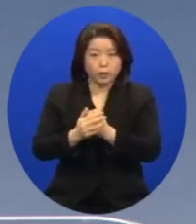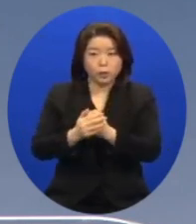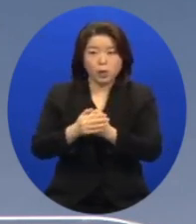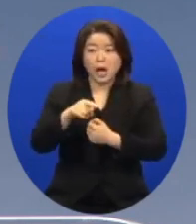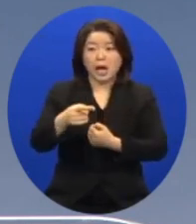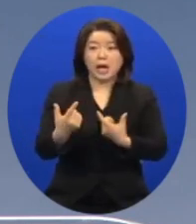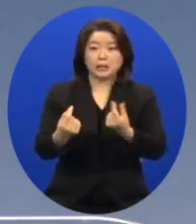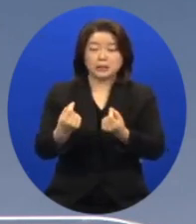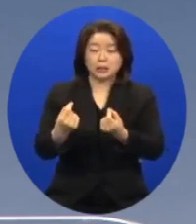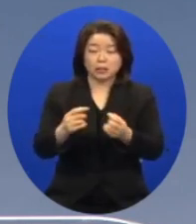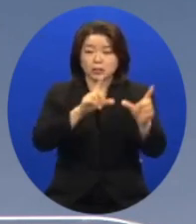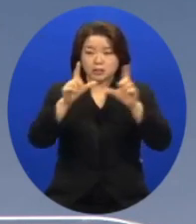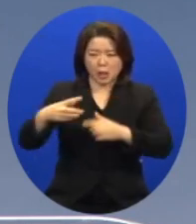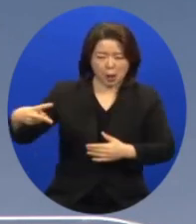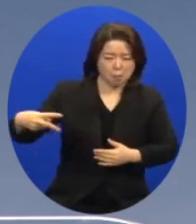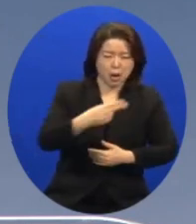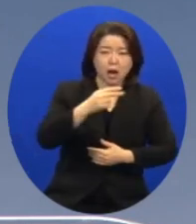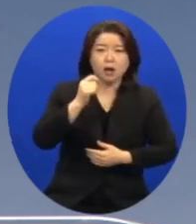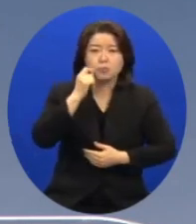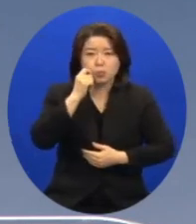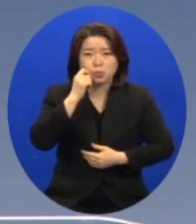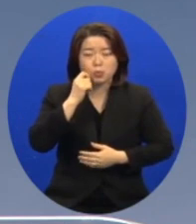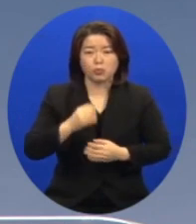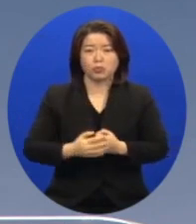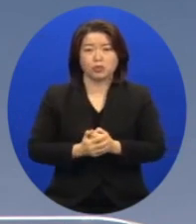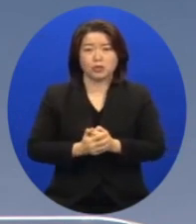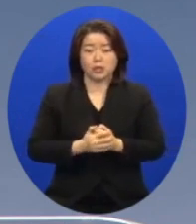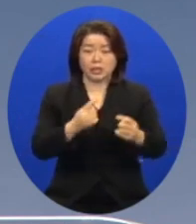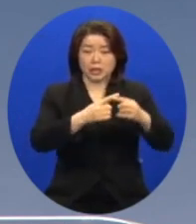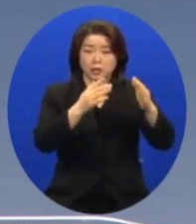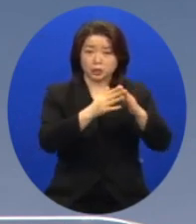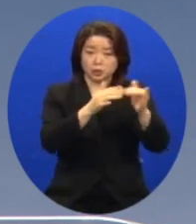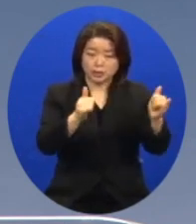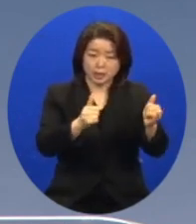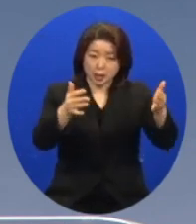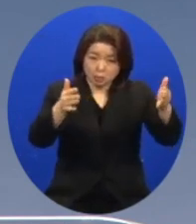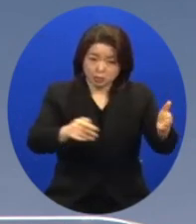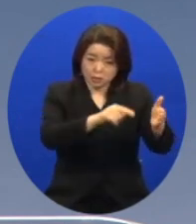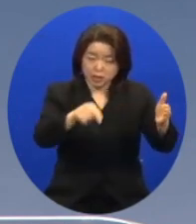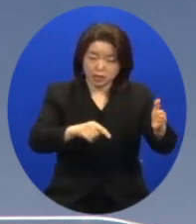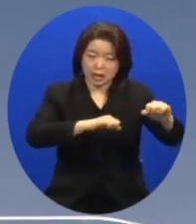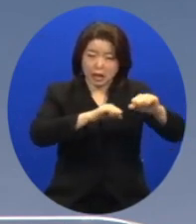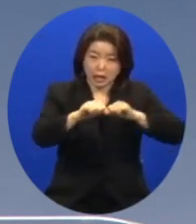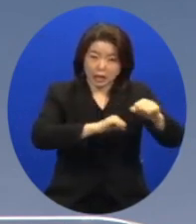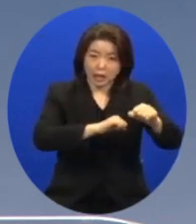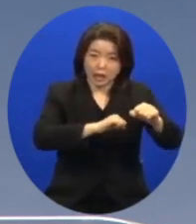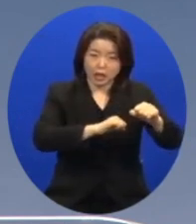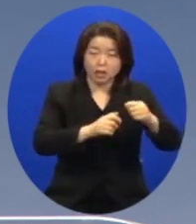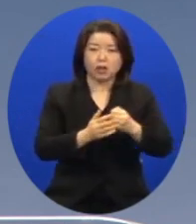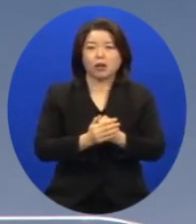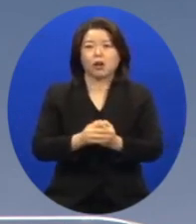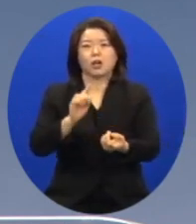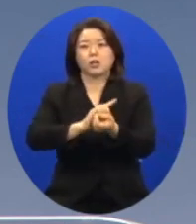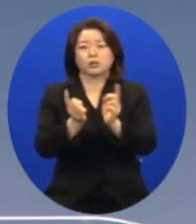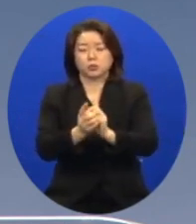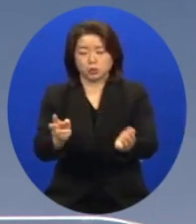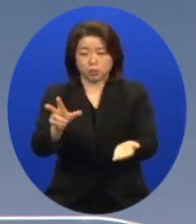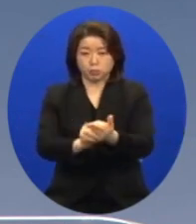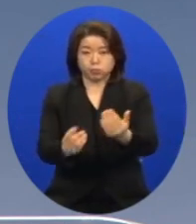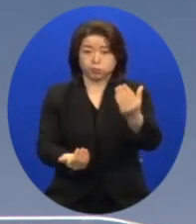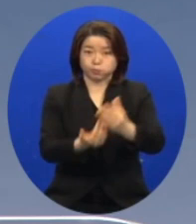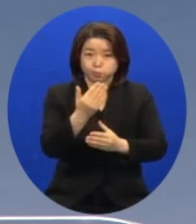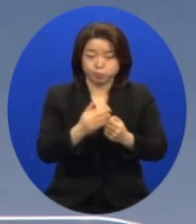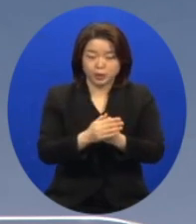그런 생활을 완전히 청산하지 못하고 그리고 교인들 끼리 사이에도 그런 일을 행하다가 서로 문제가 생겨서